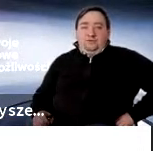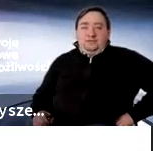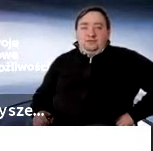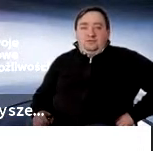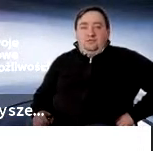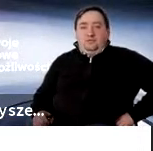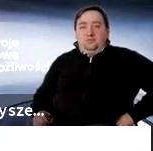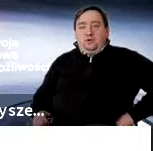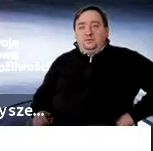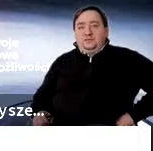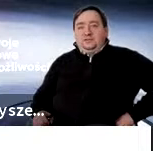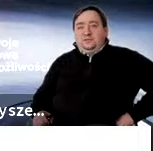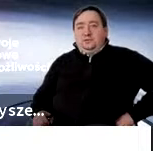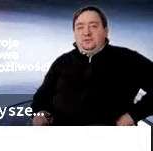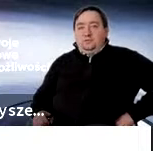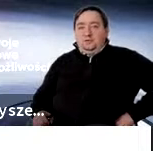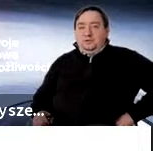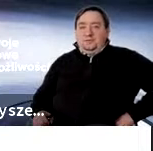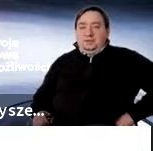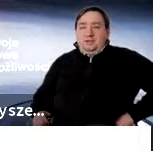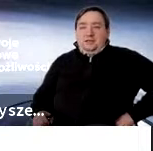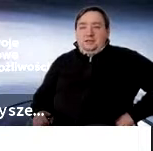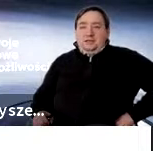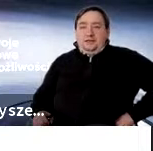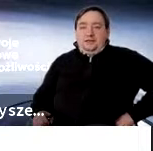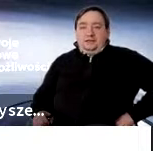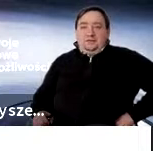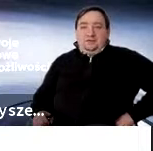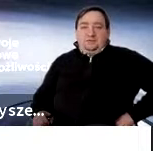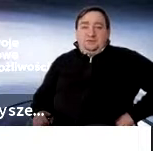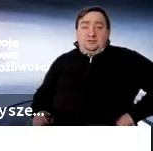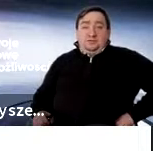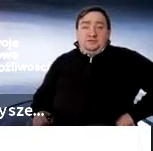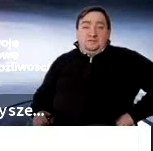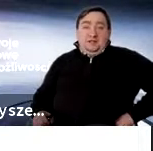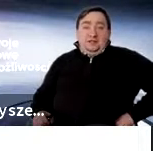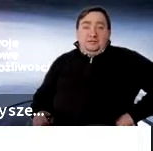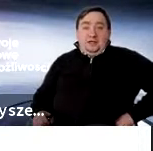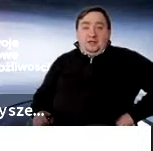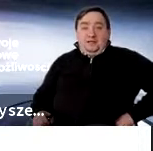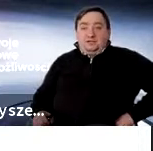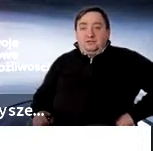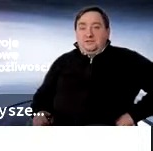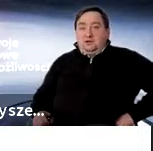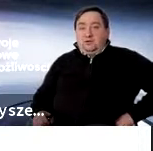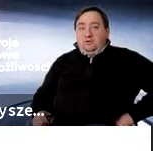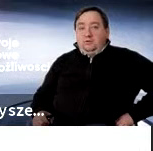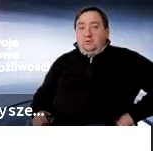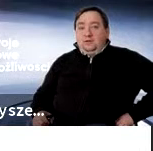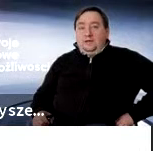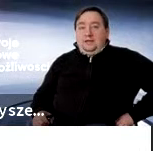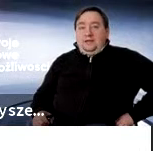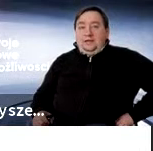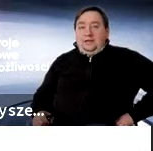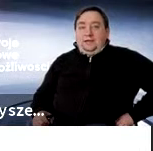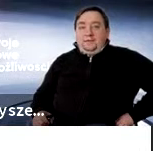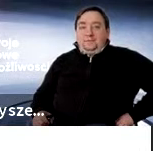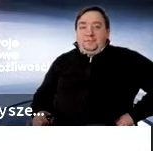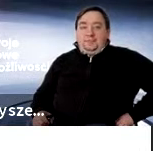około 22% są to osoby z niepełnosprawnością ze względu na narząd wzroku.